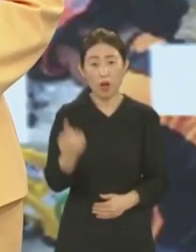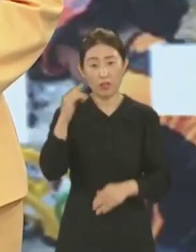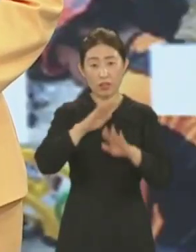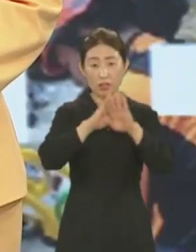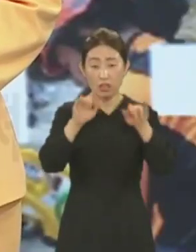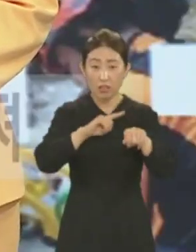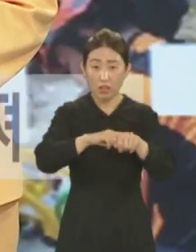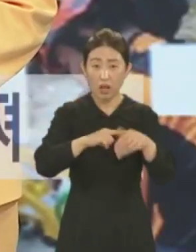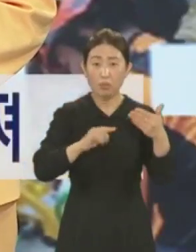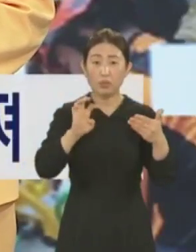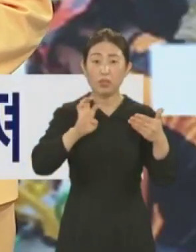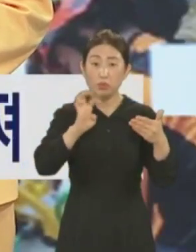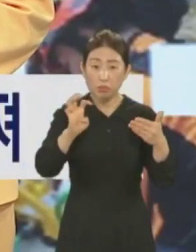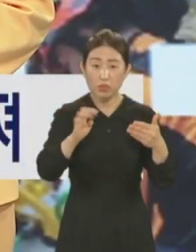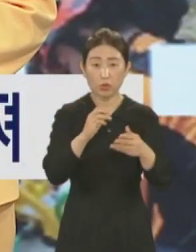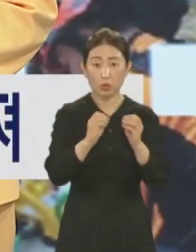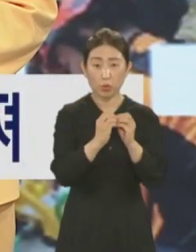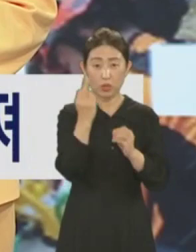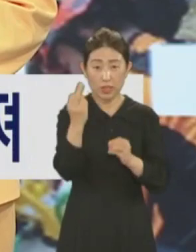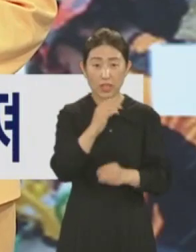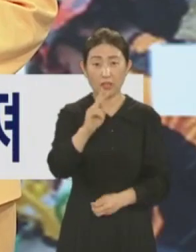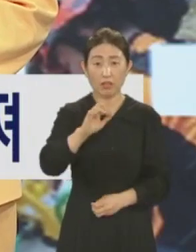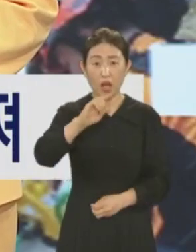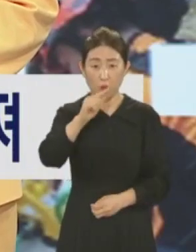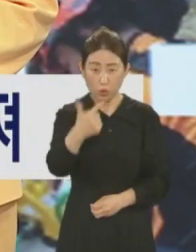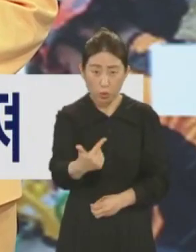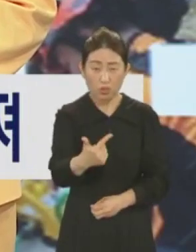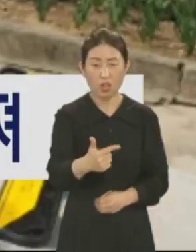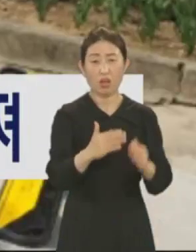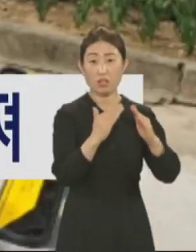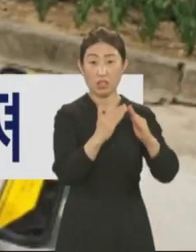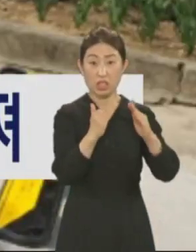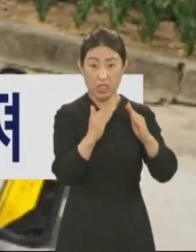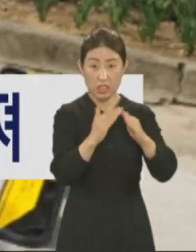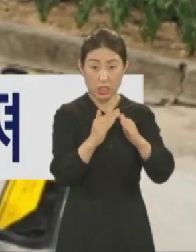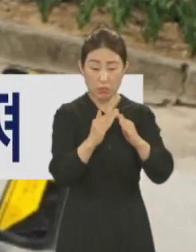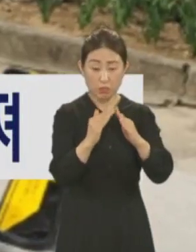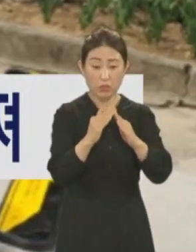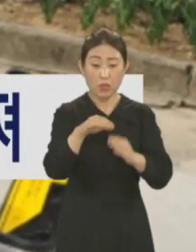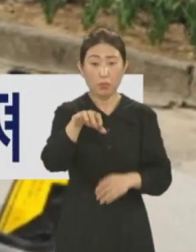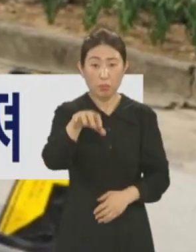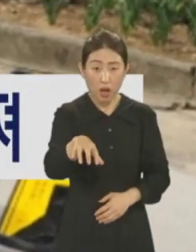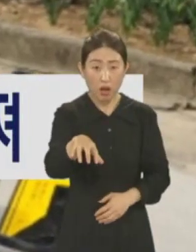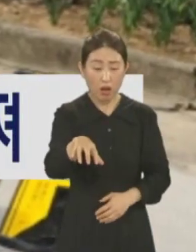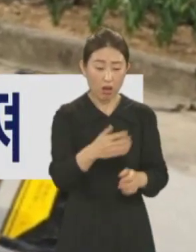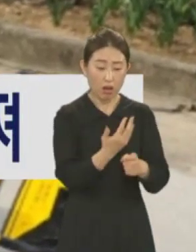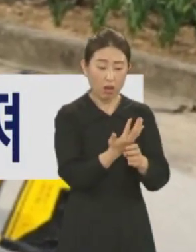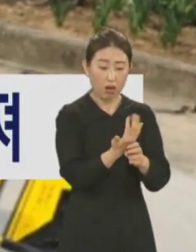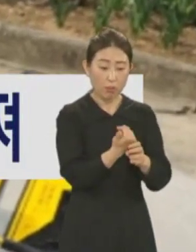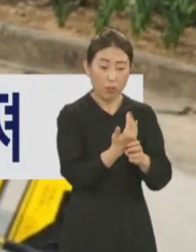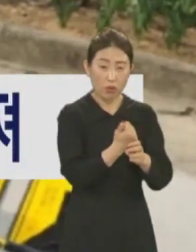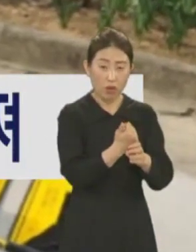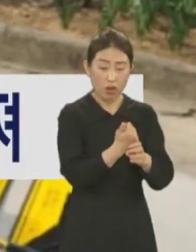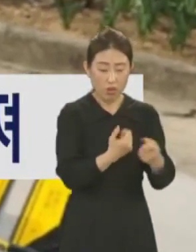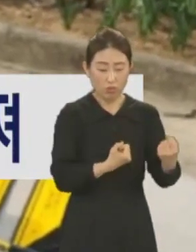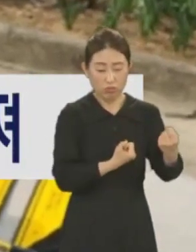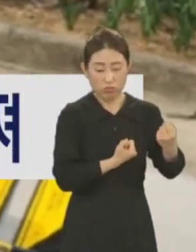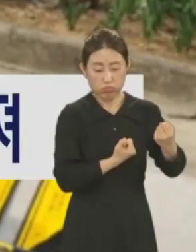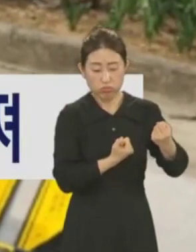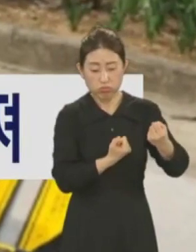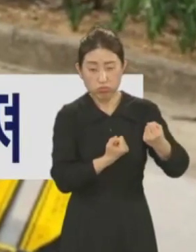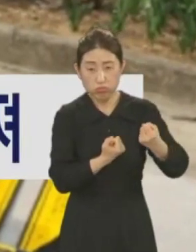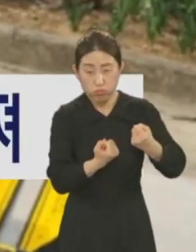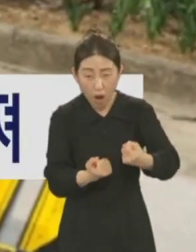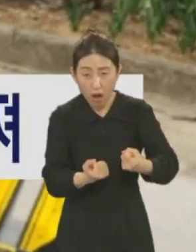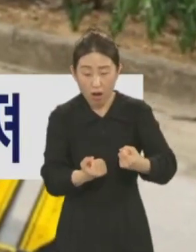어제 오전 9시 30분 쯤 논산시 양촌면의 한 단독주택 앞에서 80대 운전자가 몰던 1톤